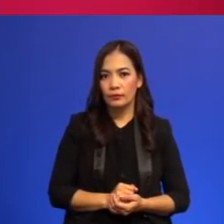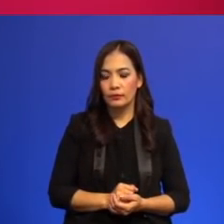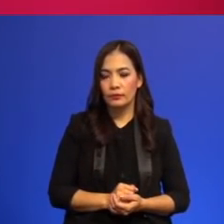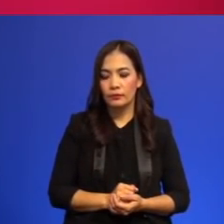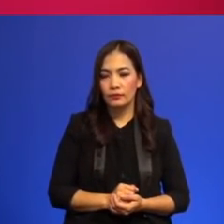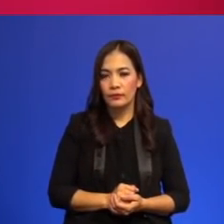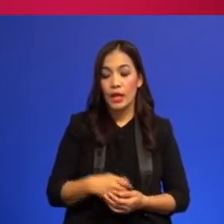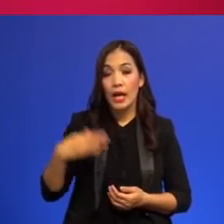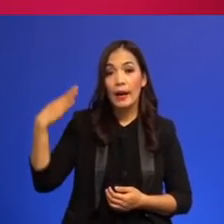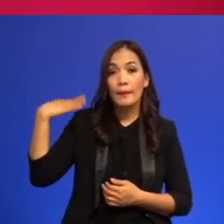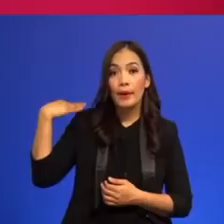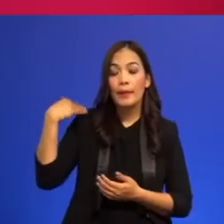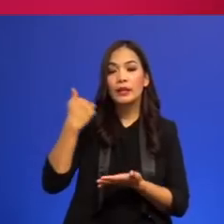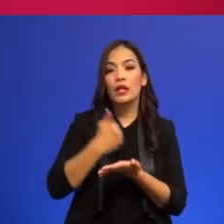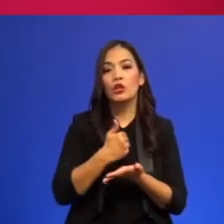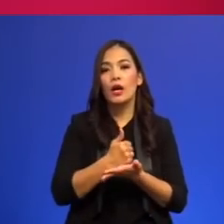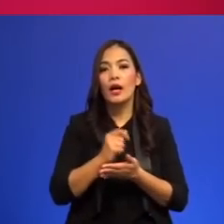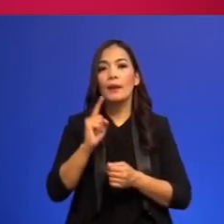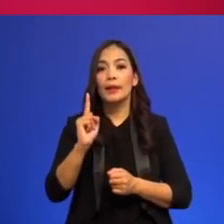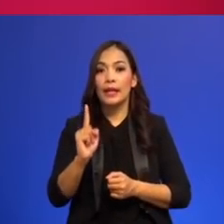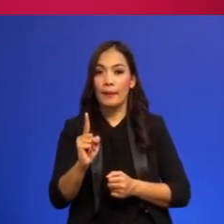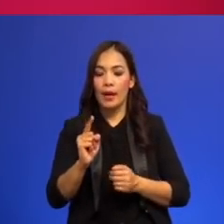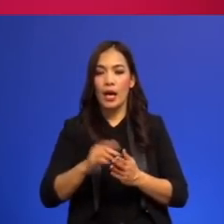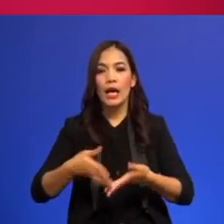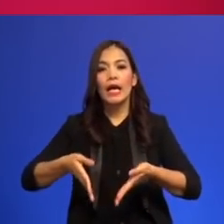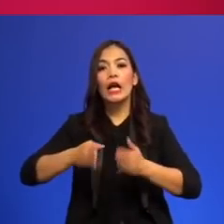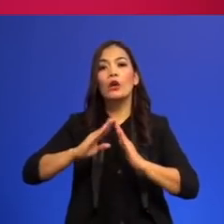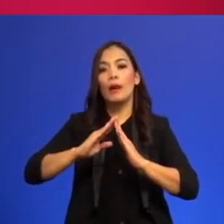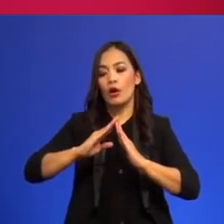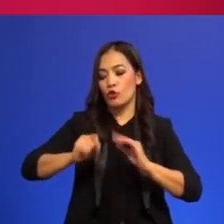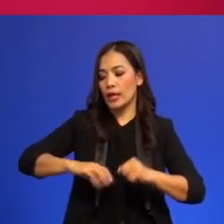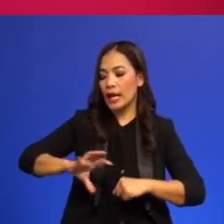Jadi beban pertama keluarga yang dibangunnya, yang kedua